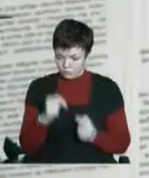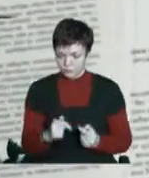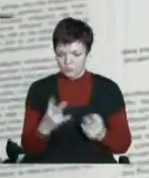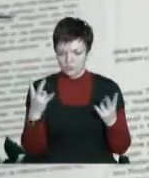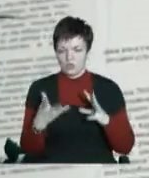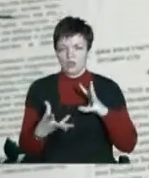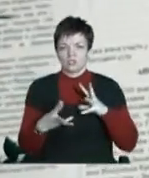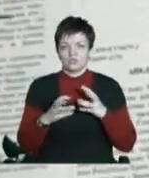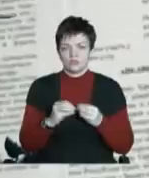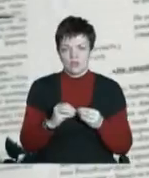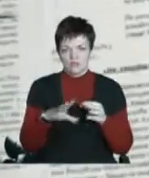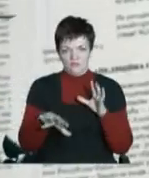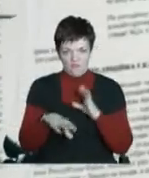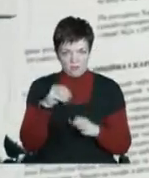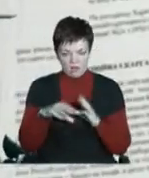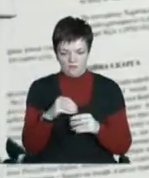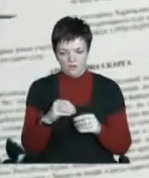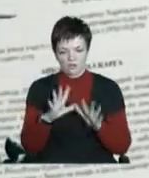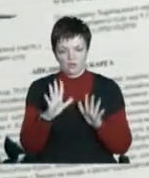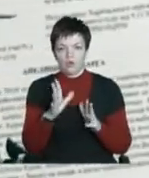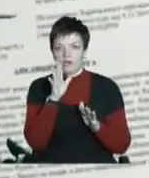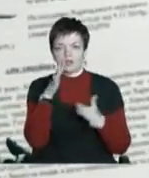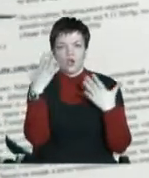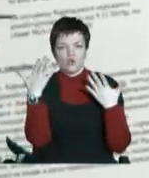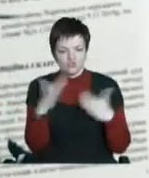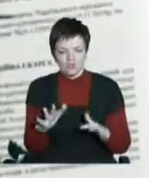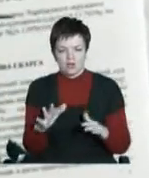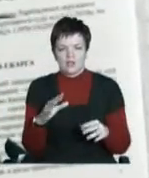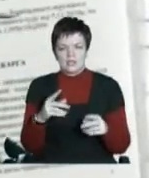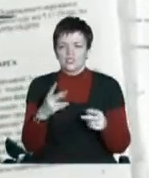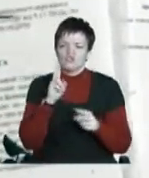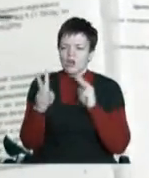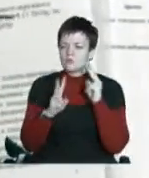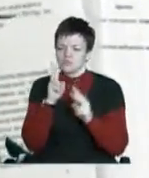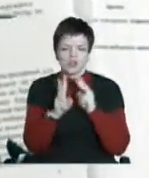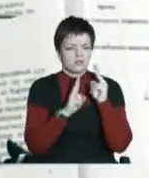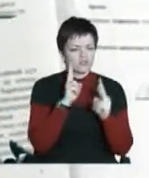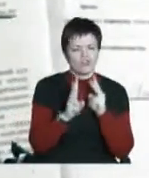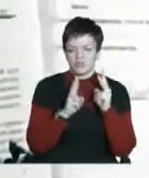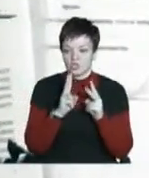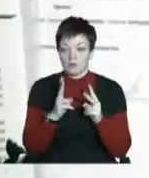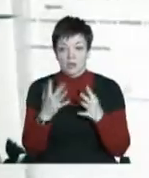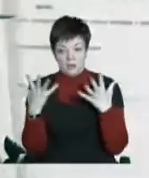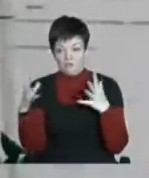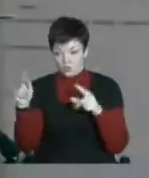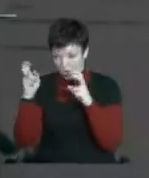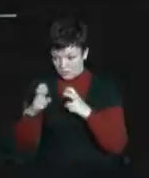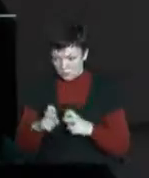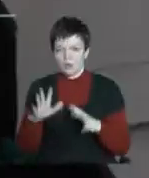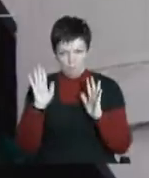результаты выборов не могут быть оглашены до окончания рассмотрения комиссии поступивших жалоб. А таких нерассмотренных жалоб около